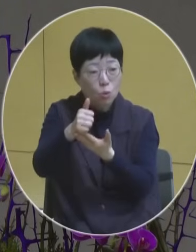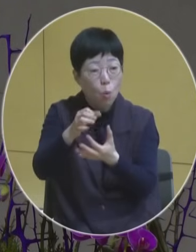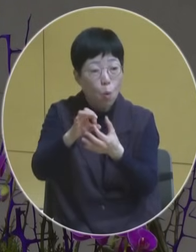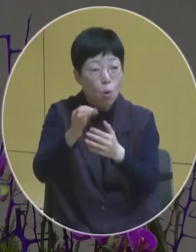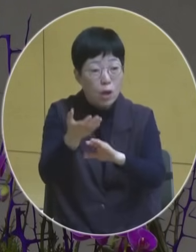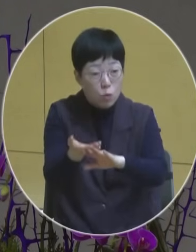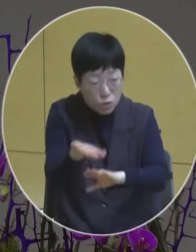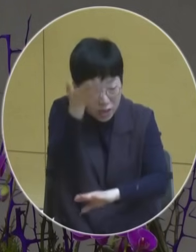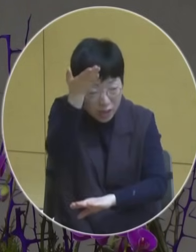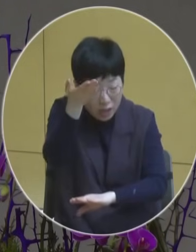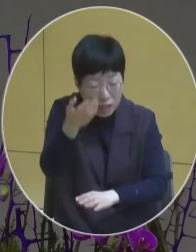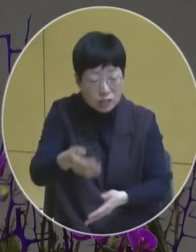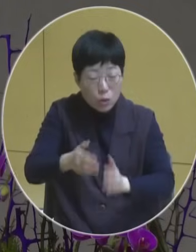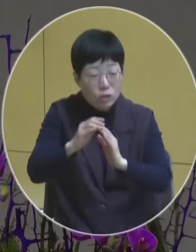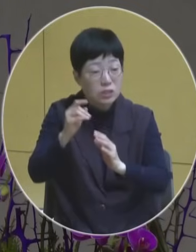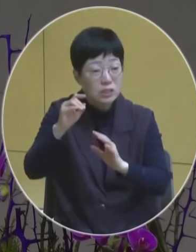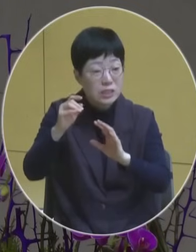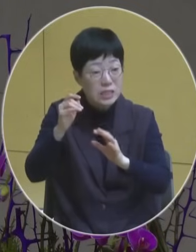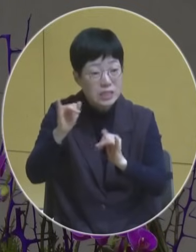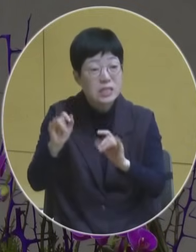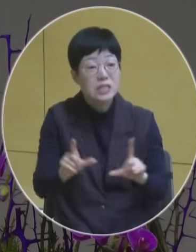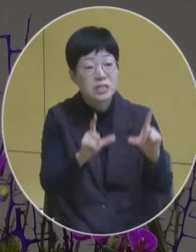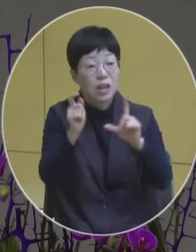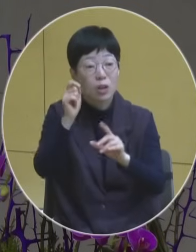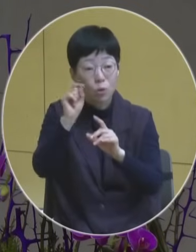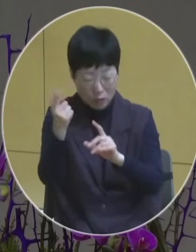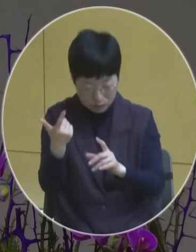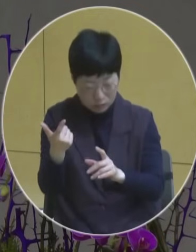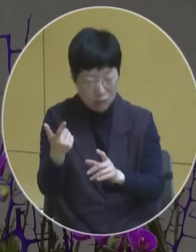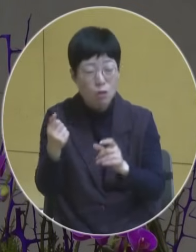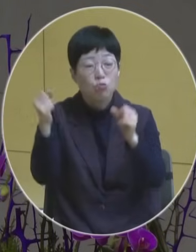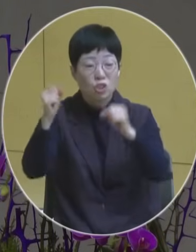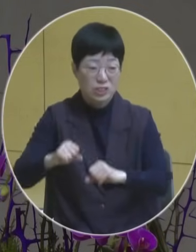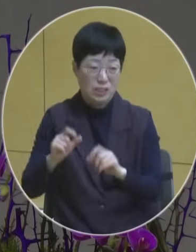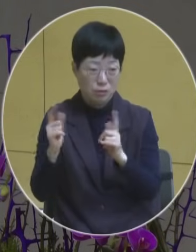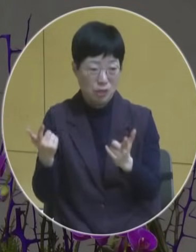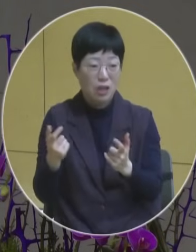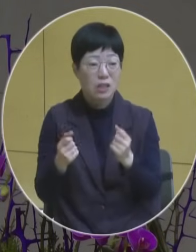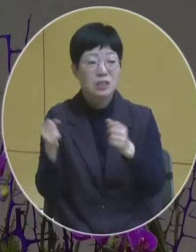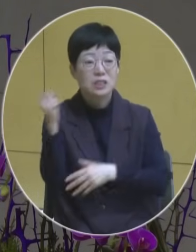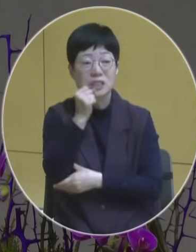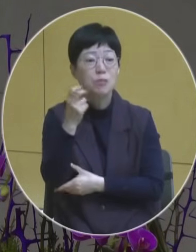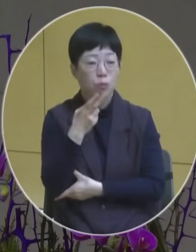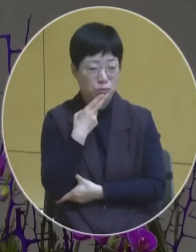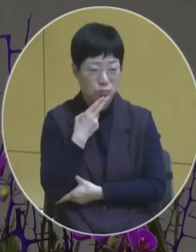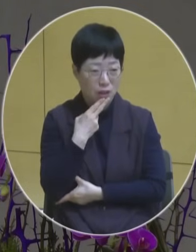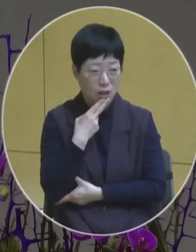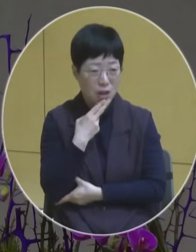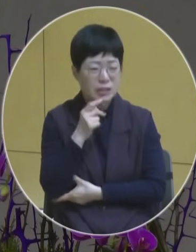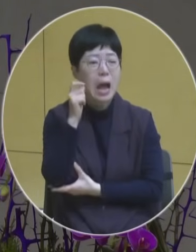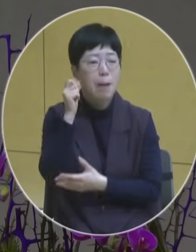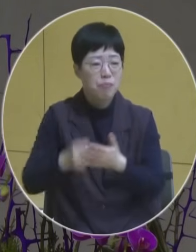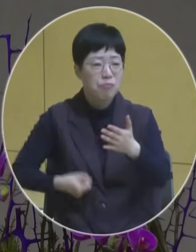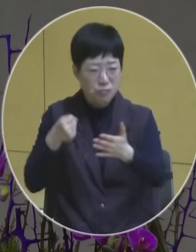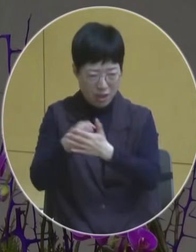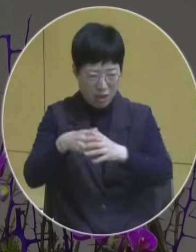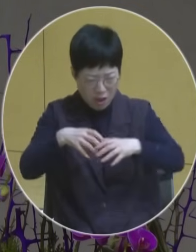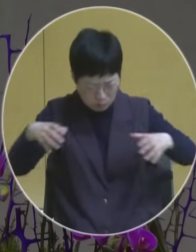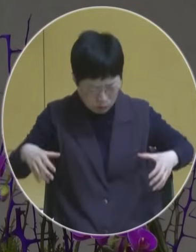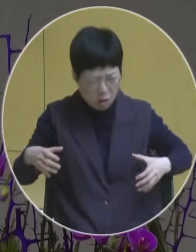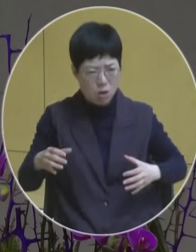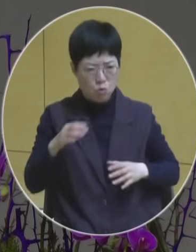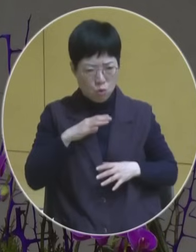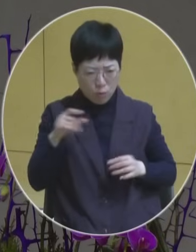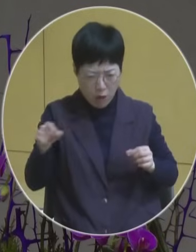세워진 인생관, 그 인생관은 무너지지 않습니다. 흔들리지 않습니다. 담대합니다.